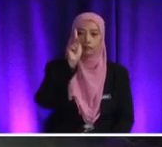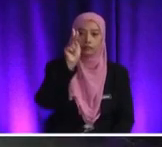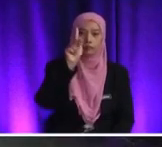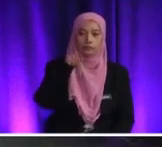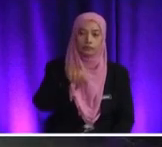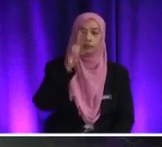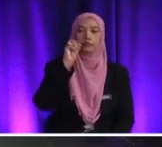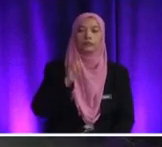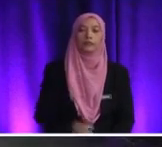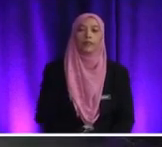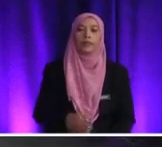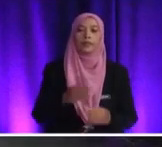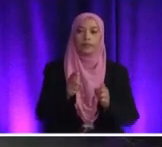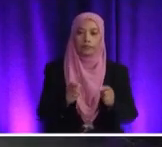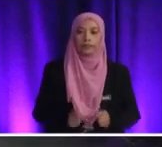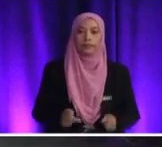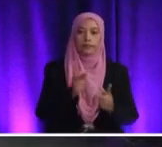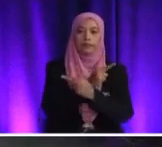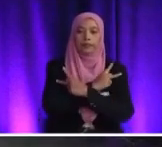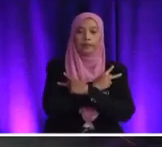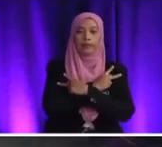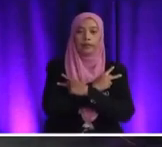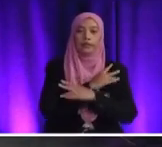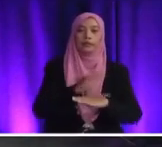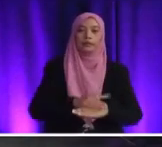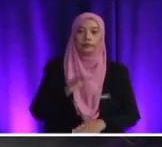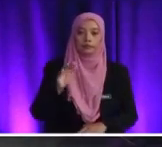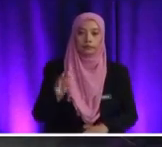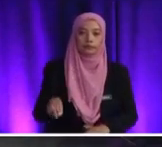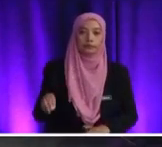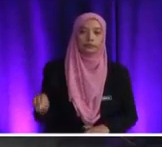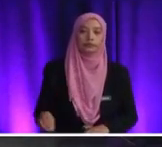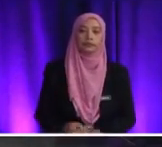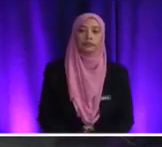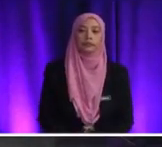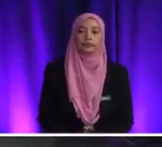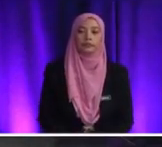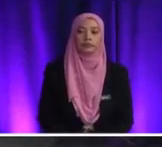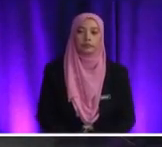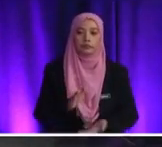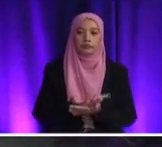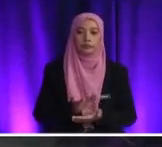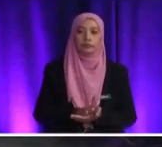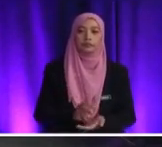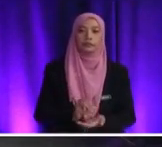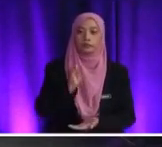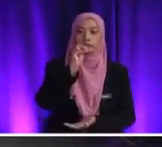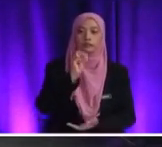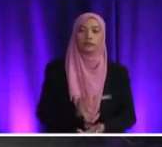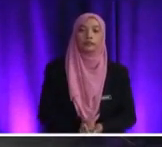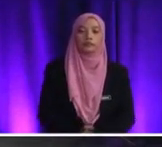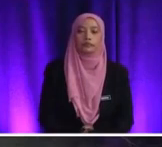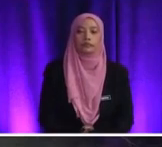ottm wajib kasih kepada adik-adikku daripada sekolah Hai menengah kebangsaan Banda